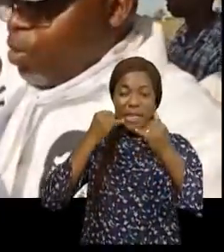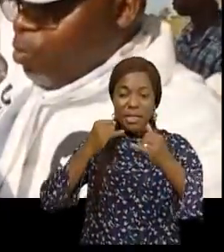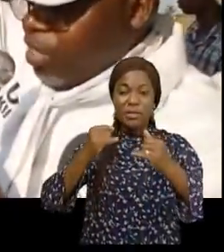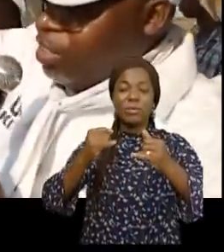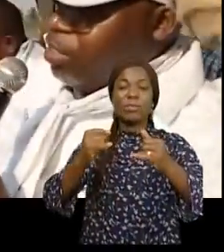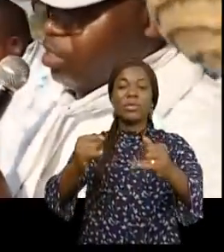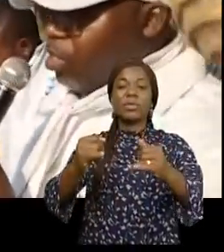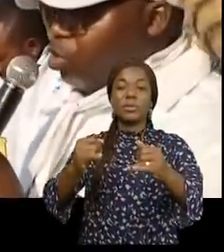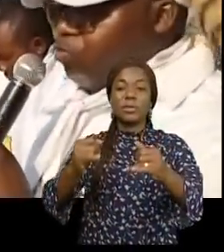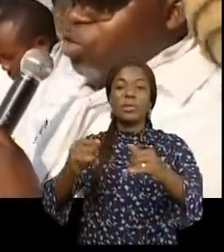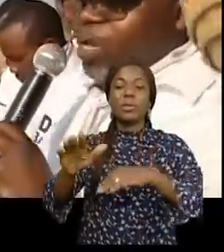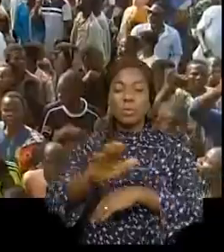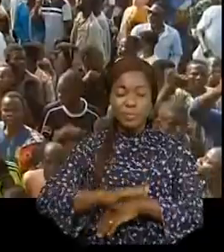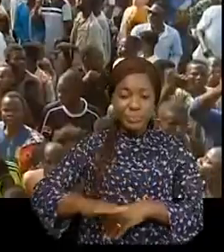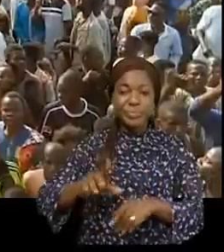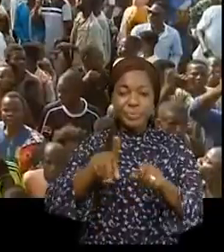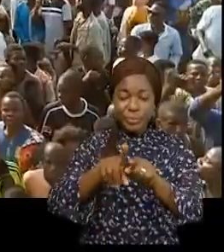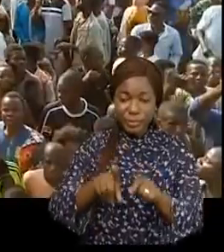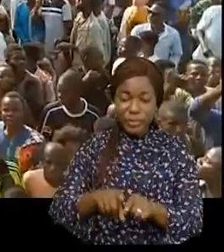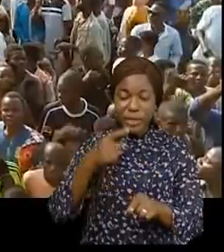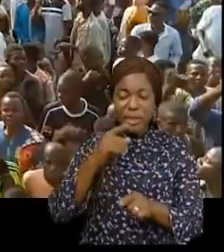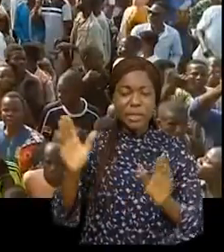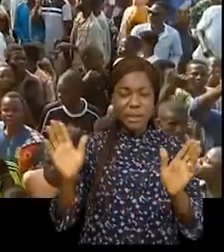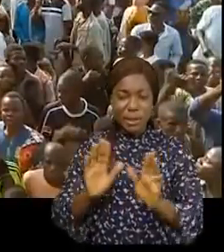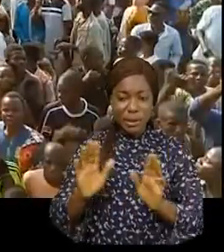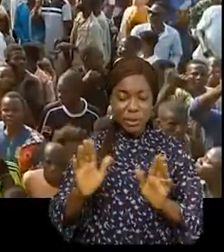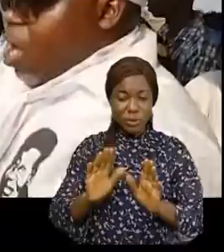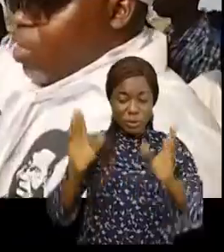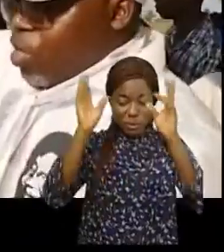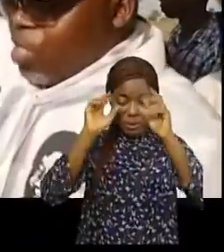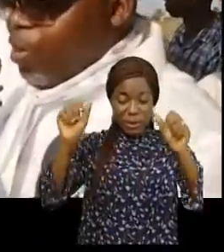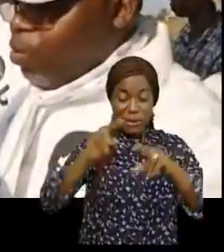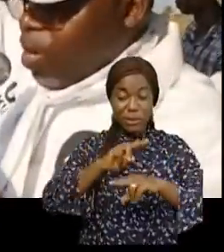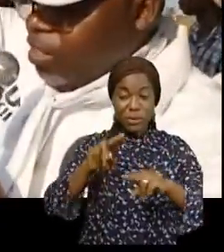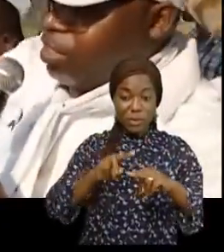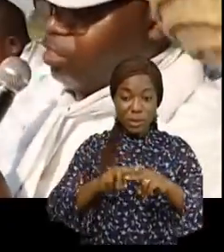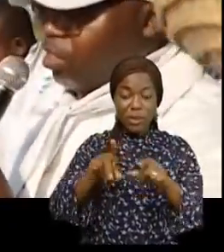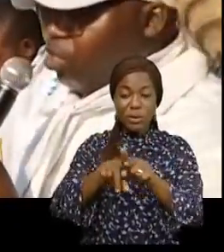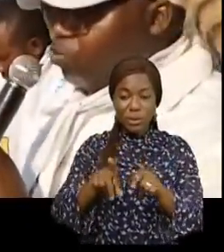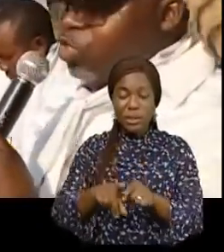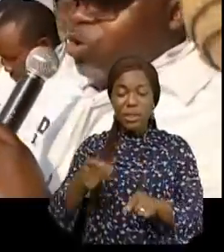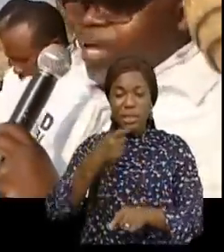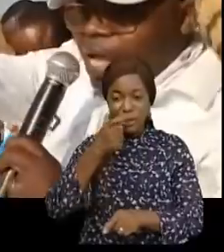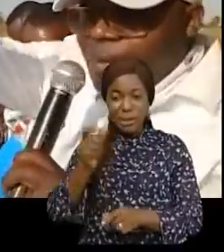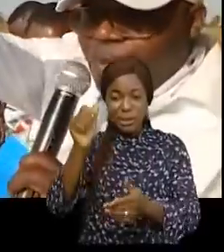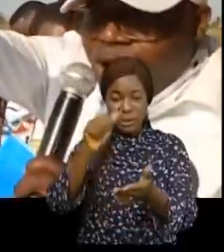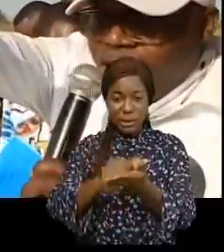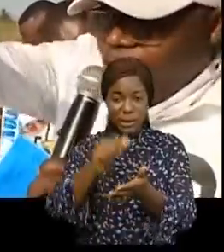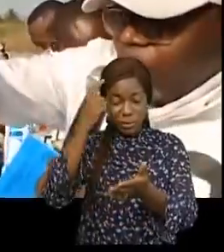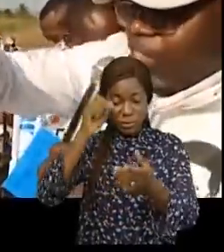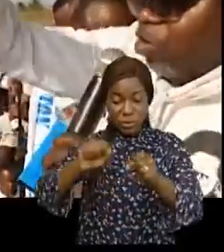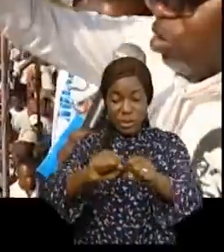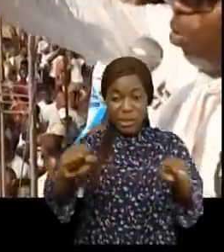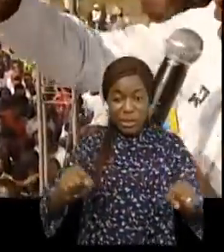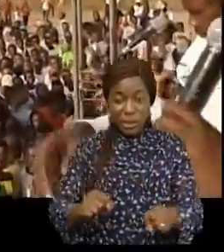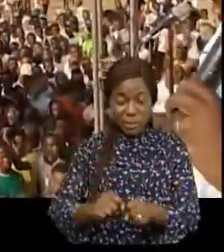au pays. Outre les salutations du président national, le secrétaire général Séraphin Oumba KPP a circonscrit les cadres de sa tournée qui se